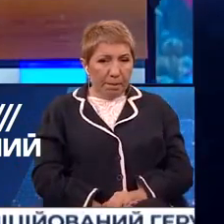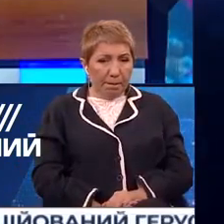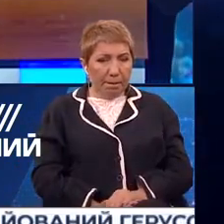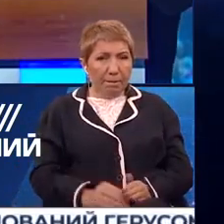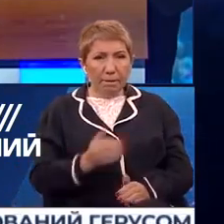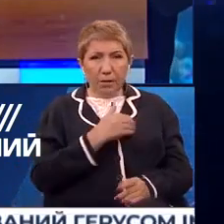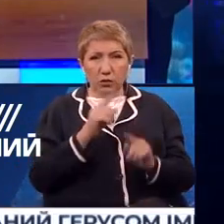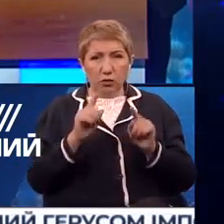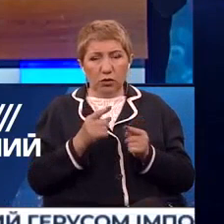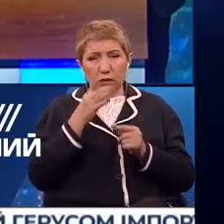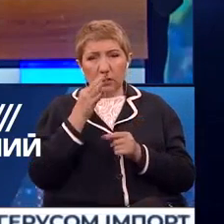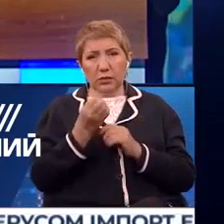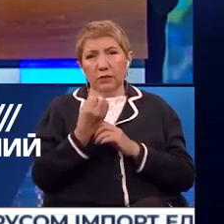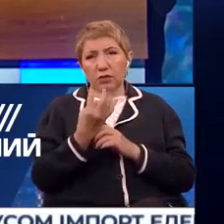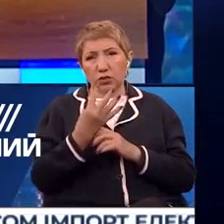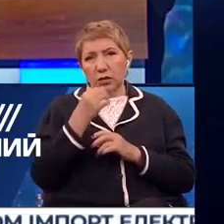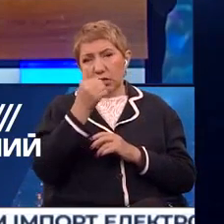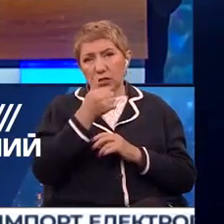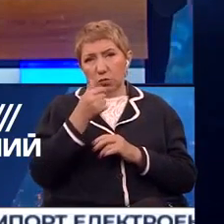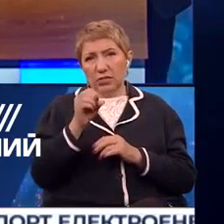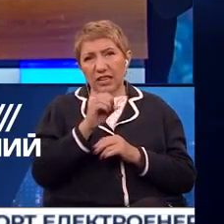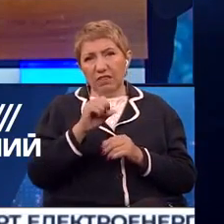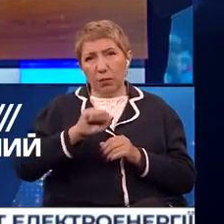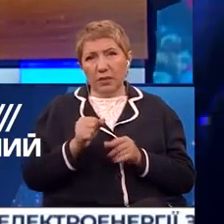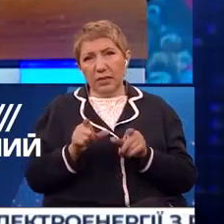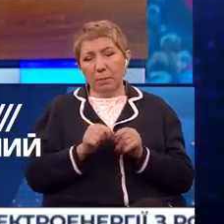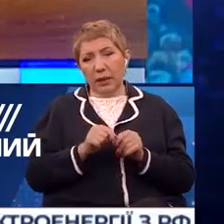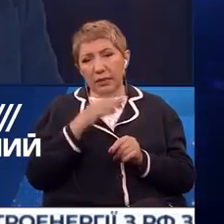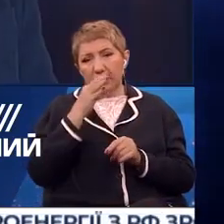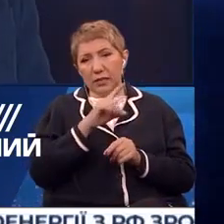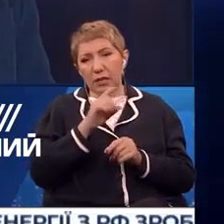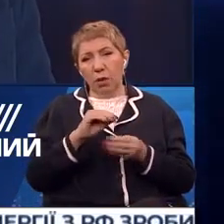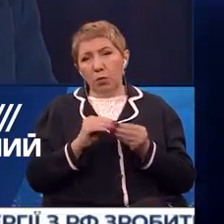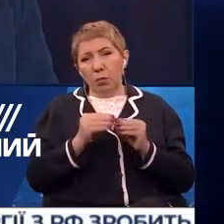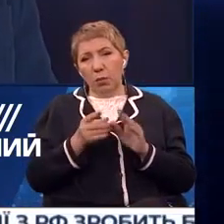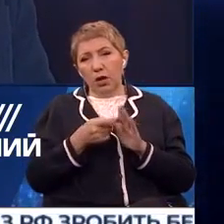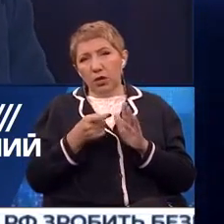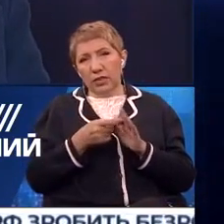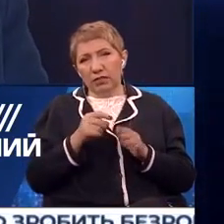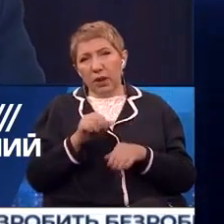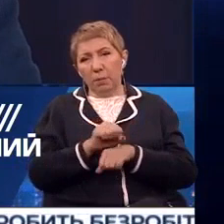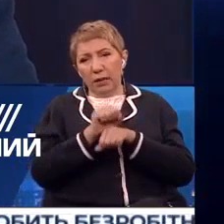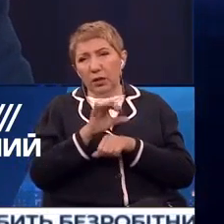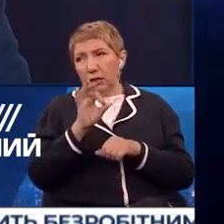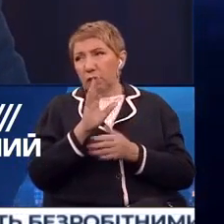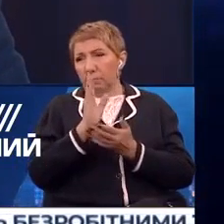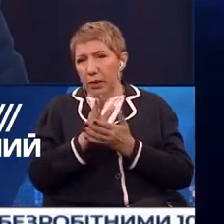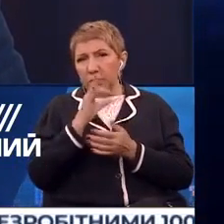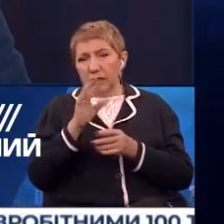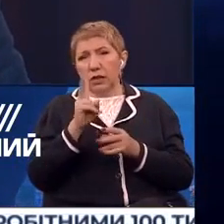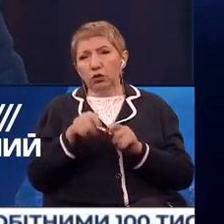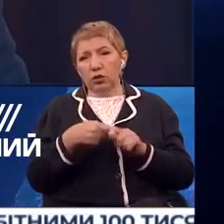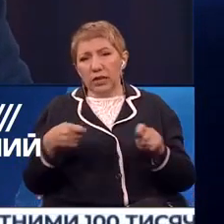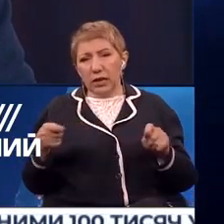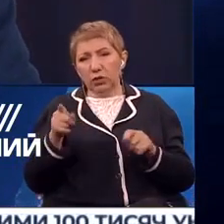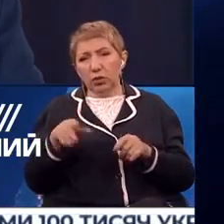дуже коротко, як в 2014 році європейські наші партнери заявили про проблему розслідування Майдану і прямо сказали, хто затягує розслідування Майдану. Тоді